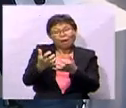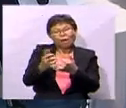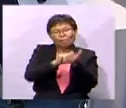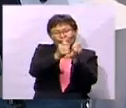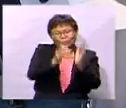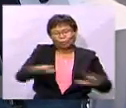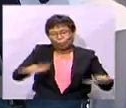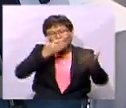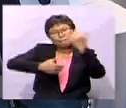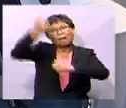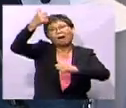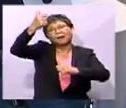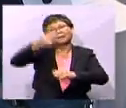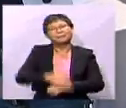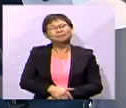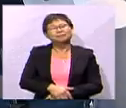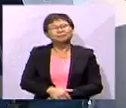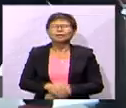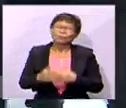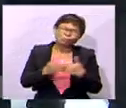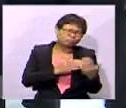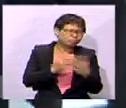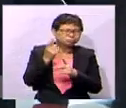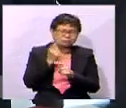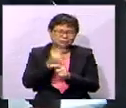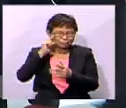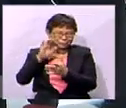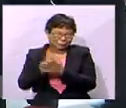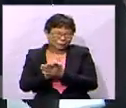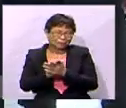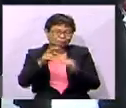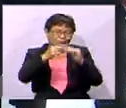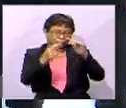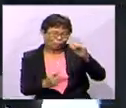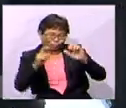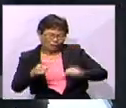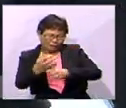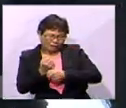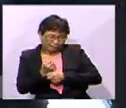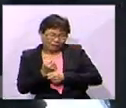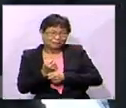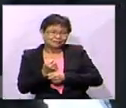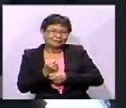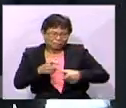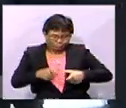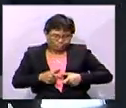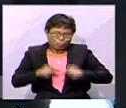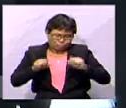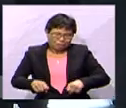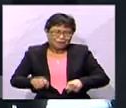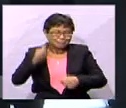para atlet melakukan terjunan yang terbaik walau tetap percaya kem terjun negara mampu menghadirkan keceriaan dengan kutipan